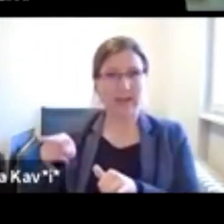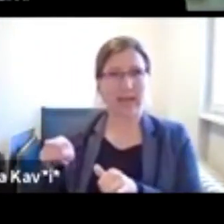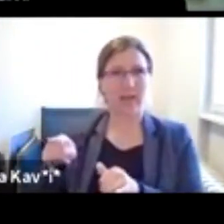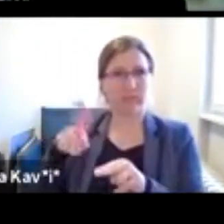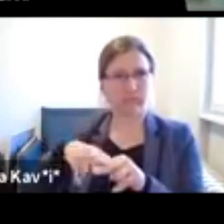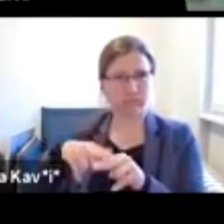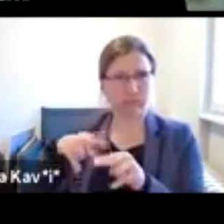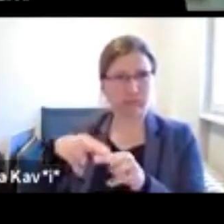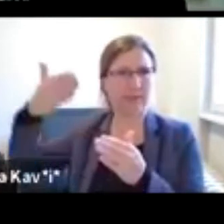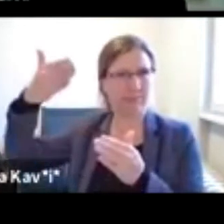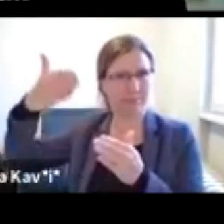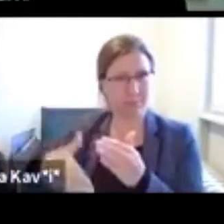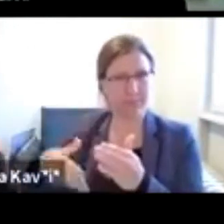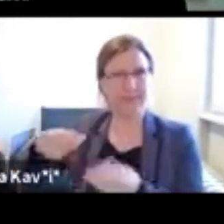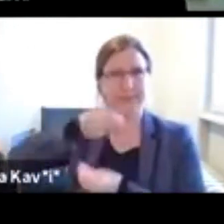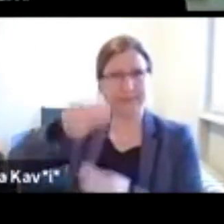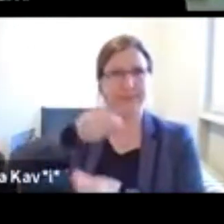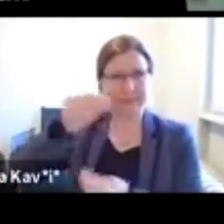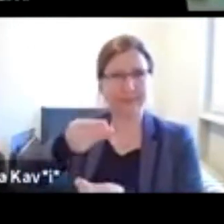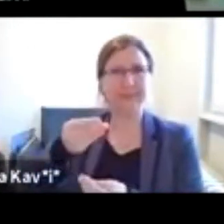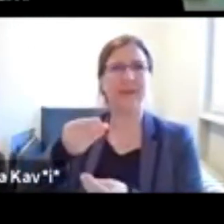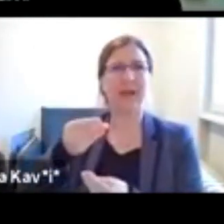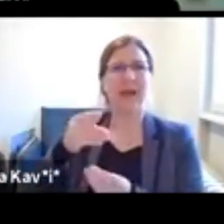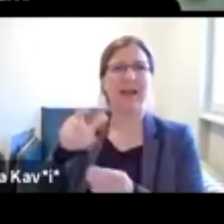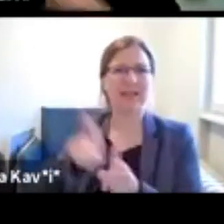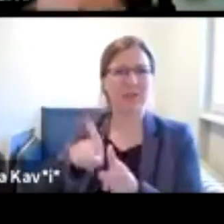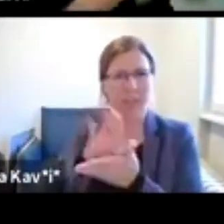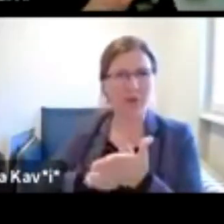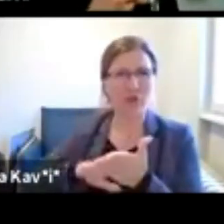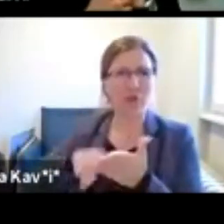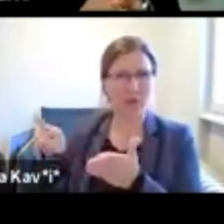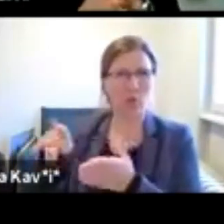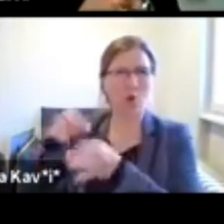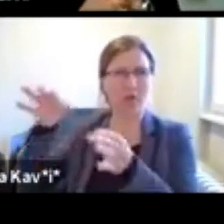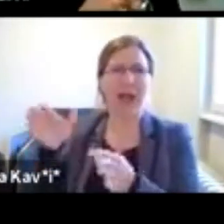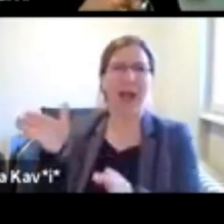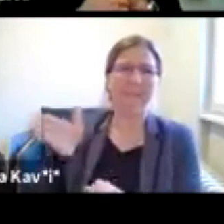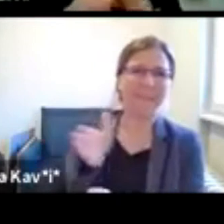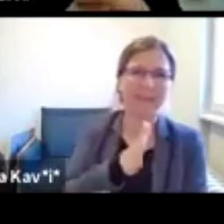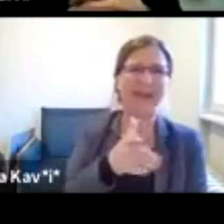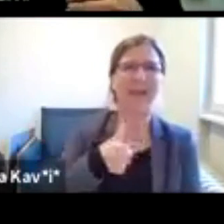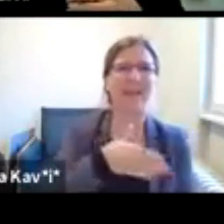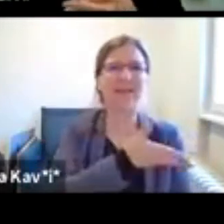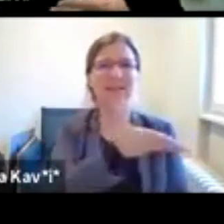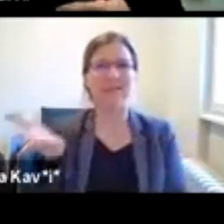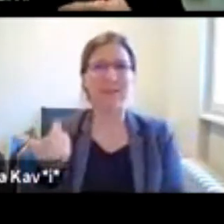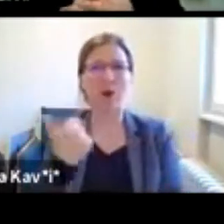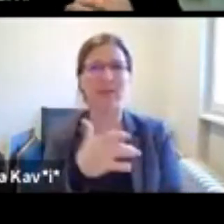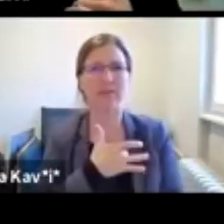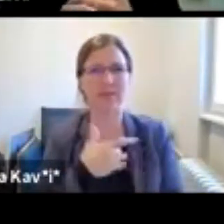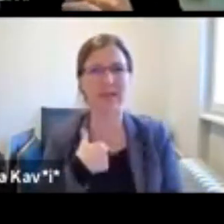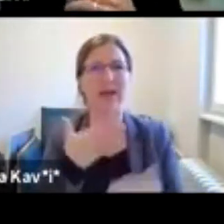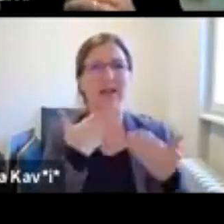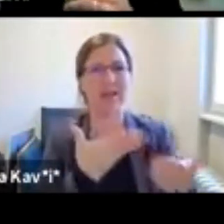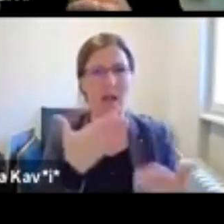zatvori rad ovog okruglog stola, kao što ga je službeno i otvorio, ja vam se svima od srca zahvaljujem i vama koji ste